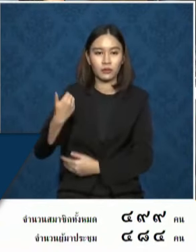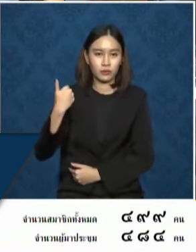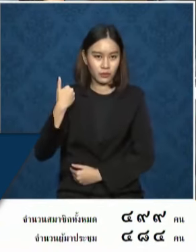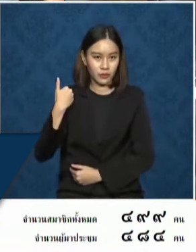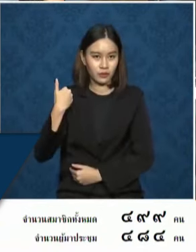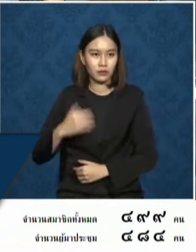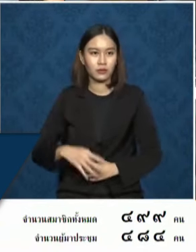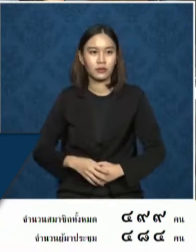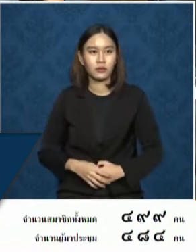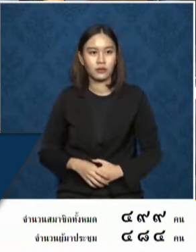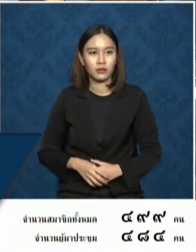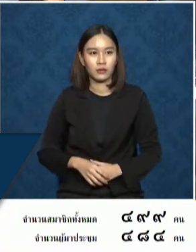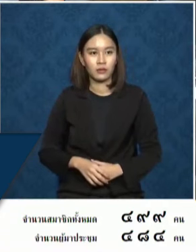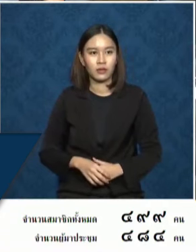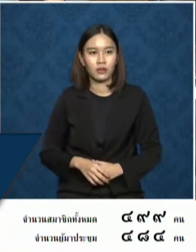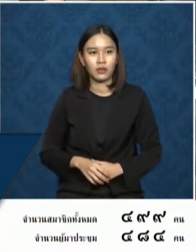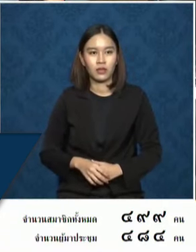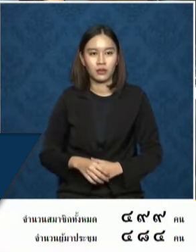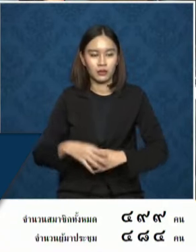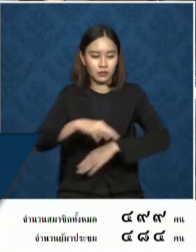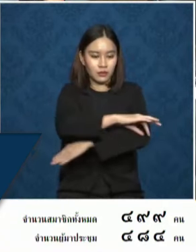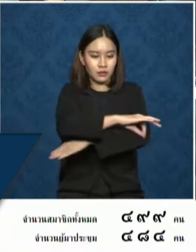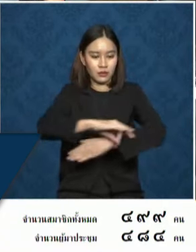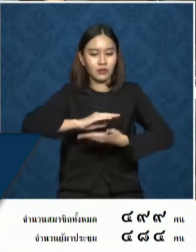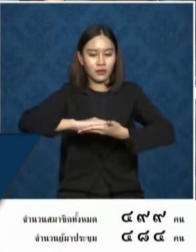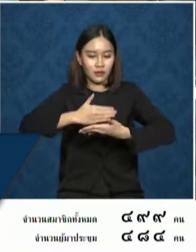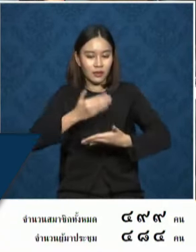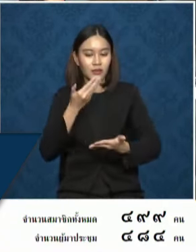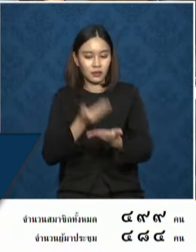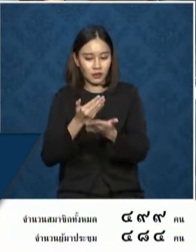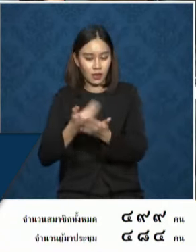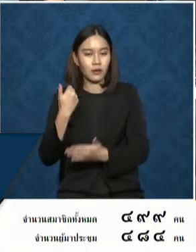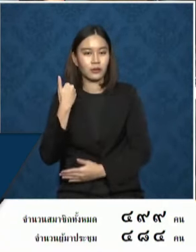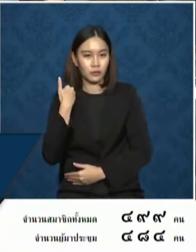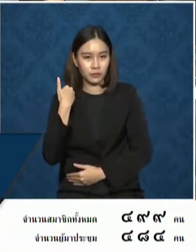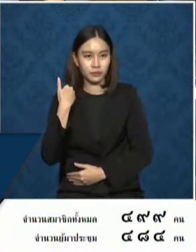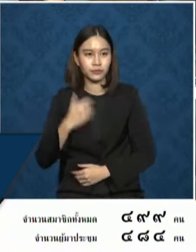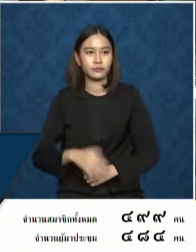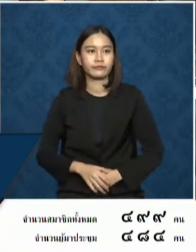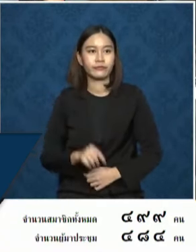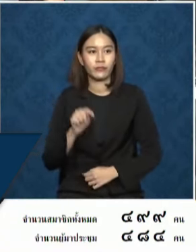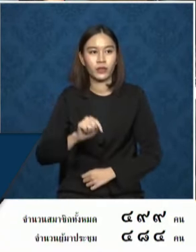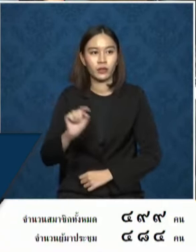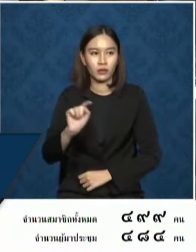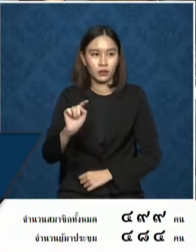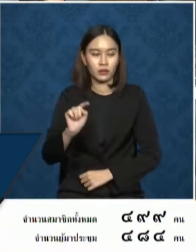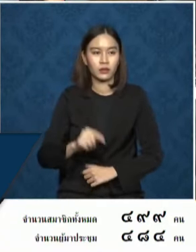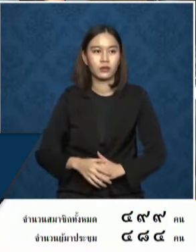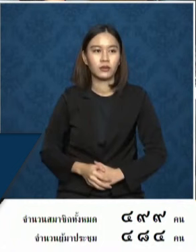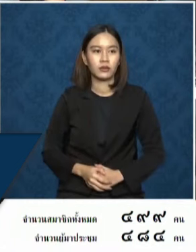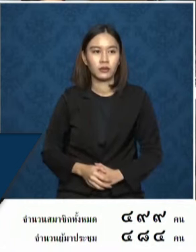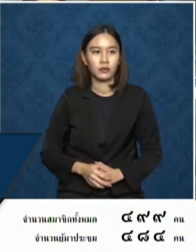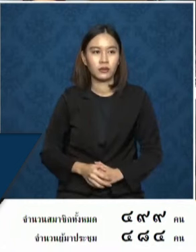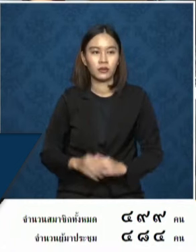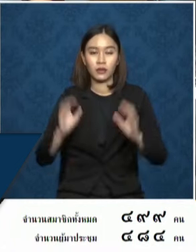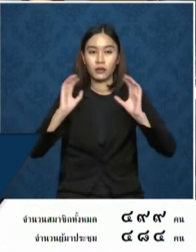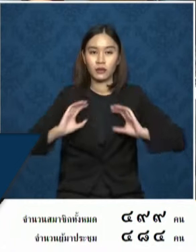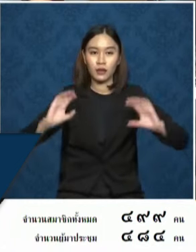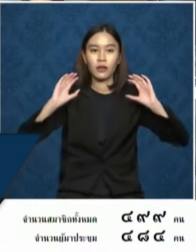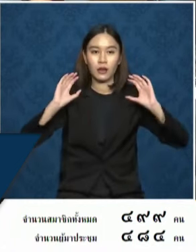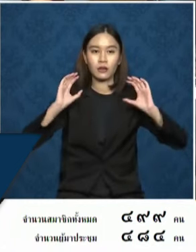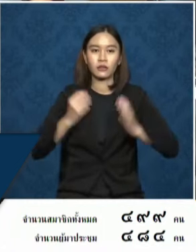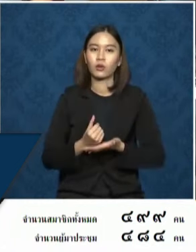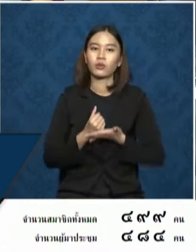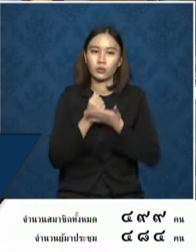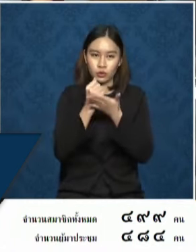ครับเปิดสมุดบัญชีต้องเจอตังค์ครับสิ่งนี้ครับที่รัฐควร